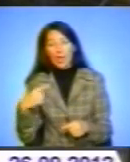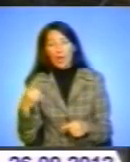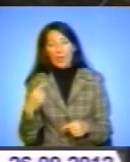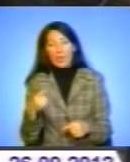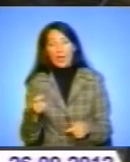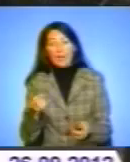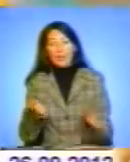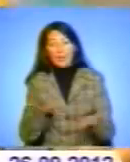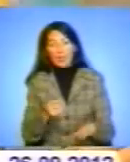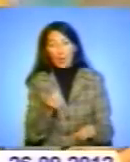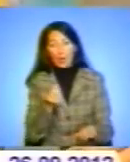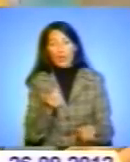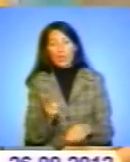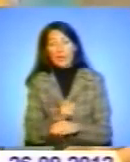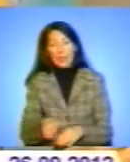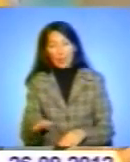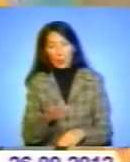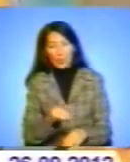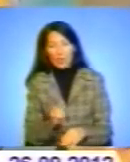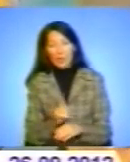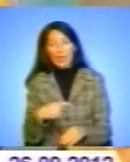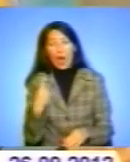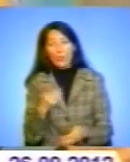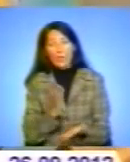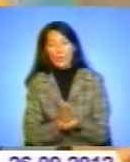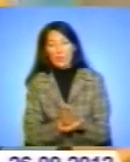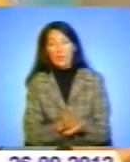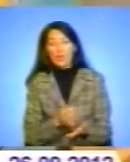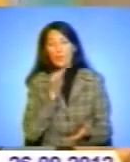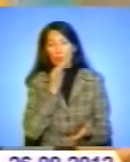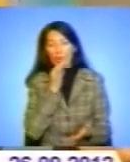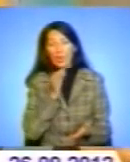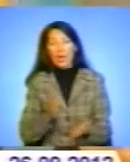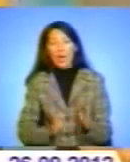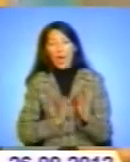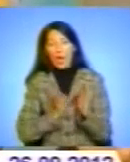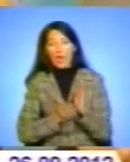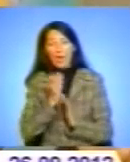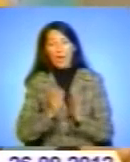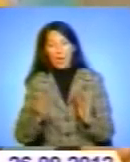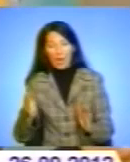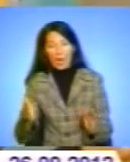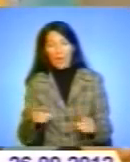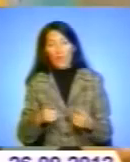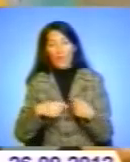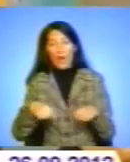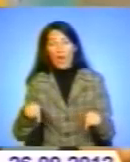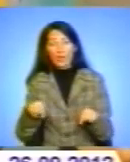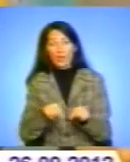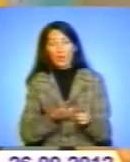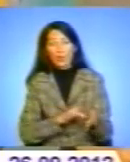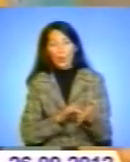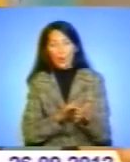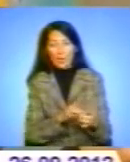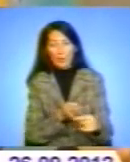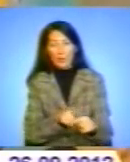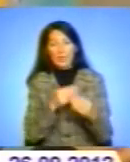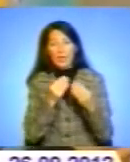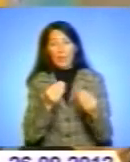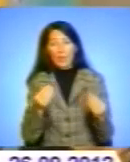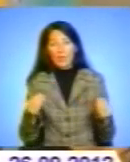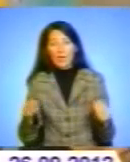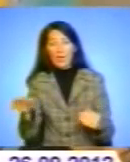на Тернопільщині. Тернопільська область є надзвичайно привабливим краєм. Привабливим краєм в галузі туризму. Це музей під